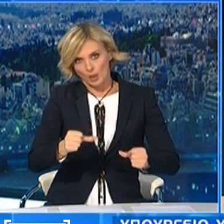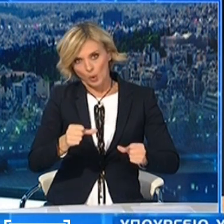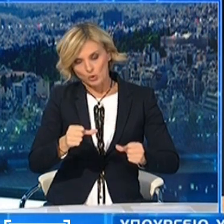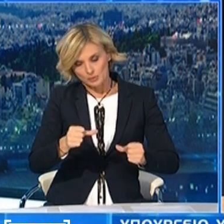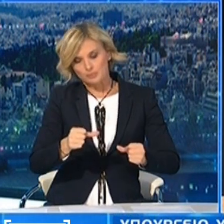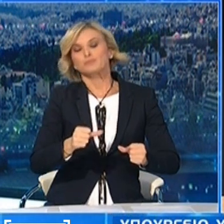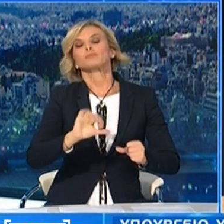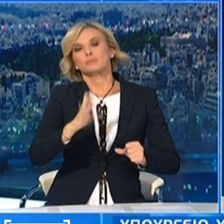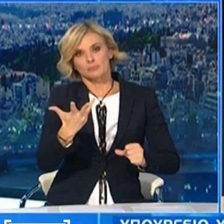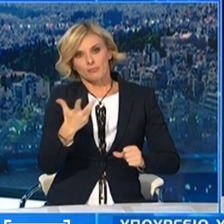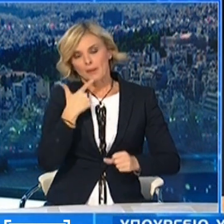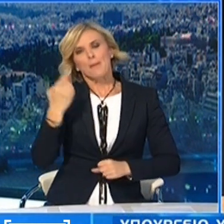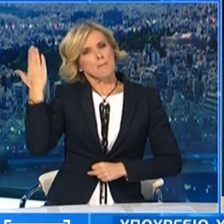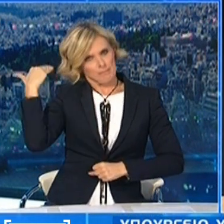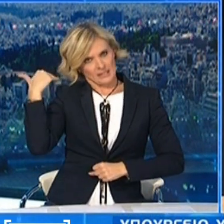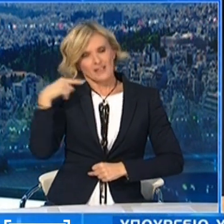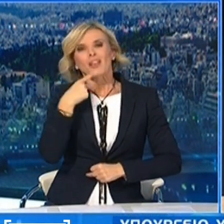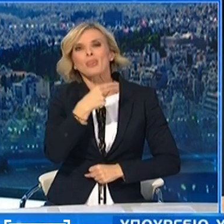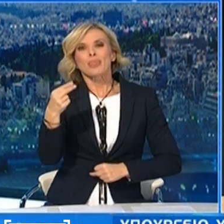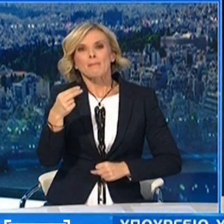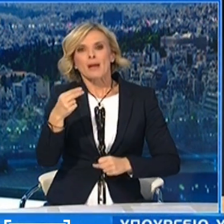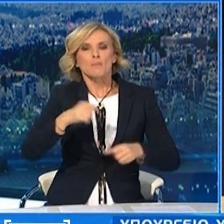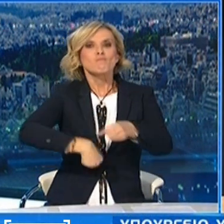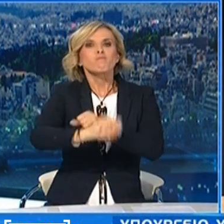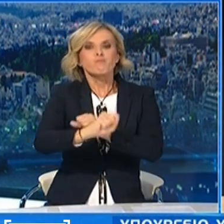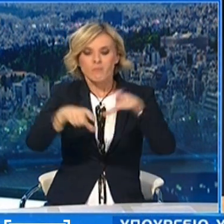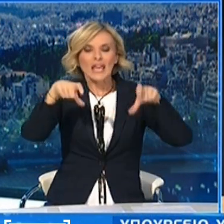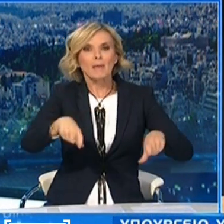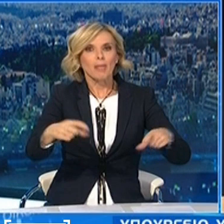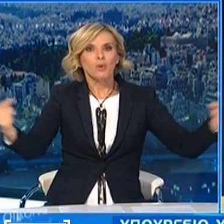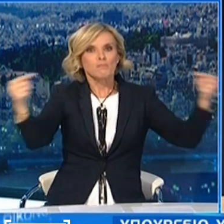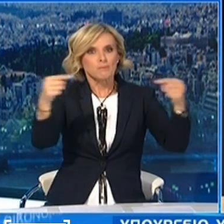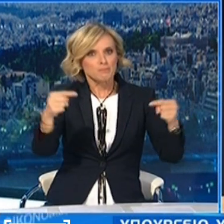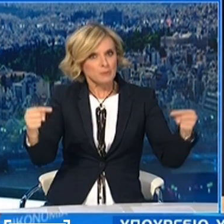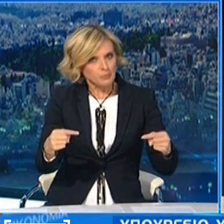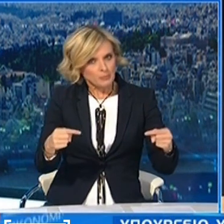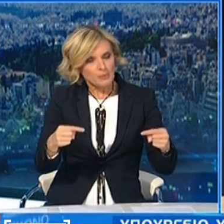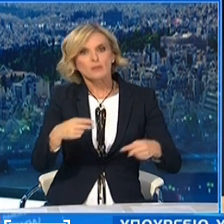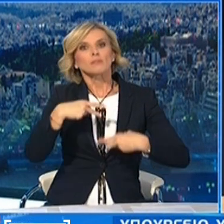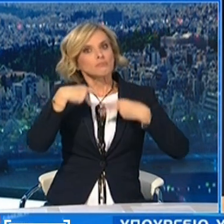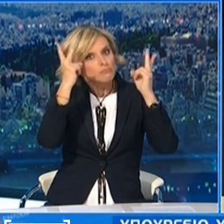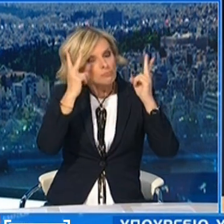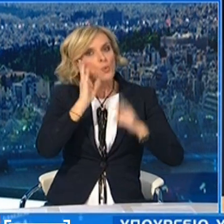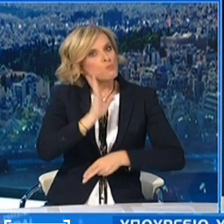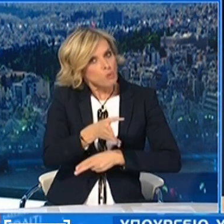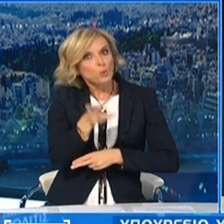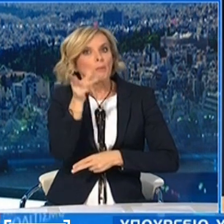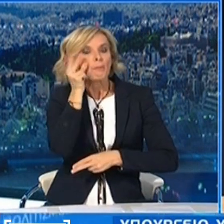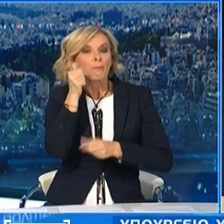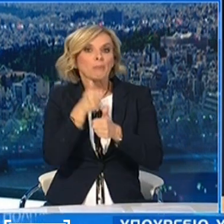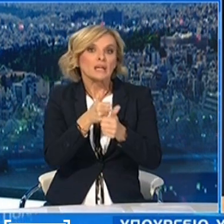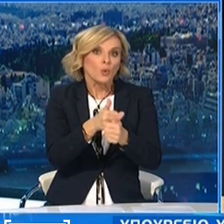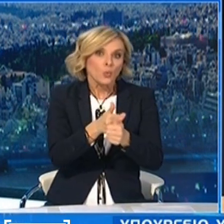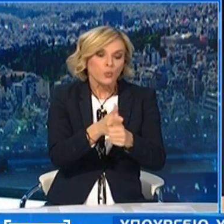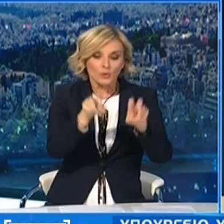διαμορφωθεί ένα συγκεκριμένο κονσένσους ως προς το πώς μπορεί αυτό να επιτευχθεί, με απόλυτο σεβασμό προς τα μέτρα και τους κανόνες αυτοπροστασίας που